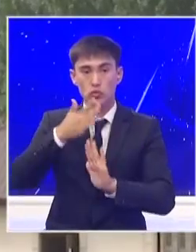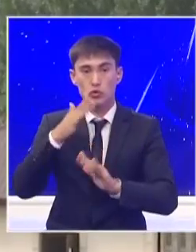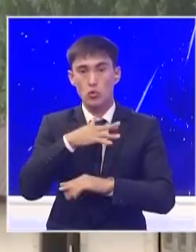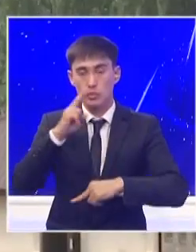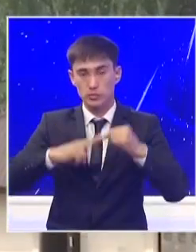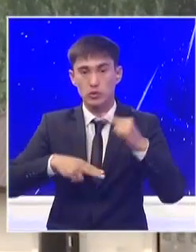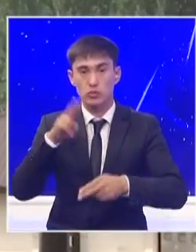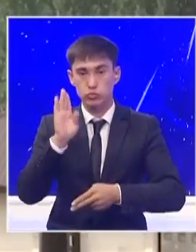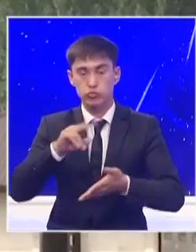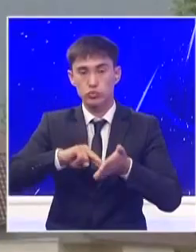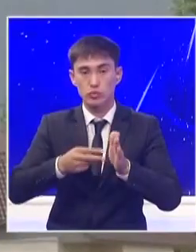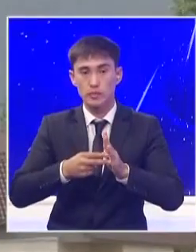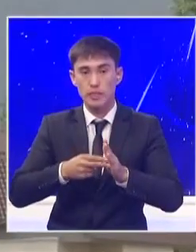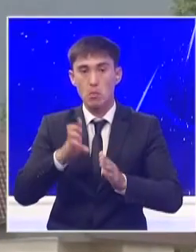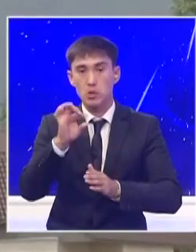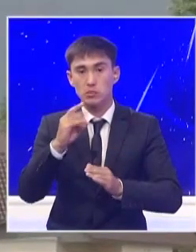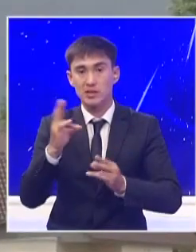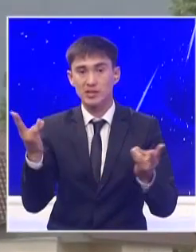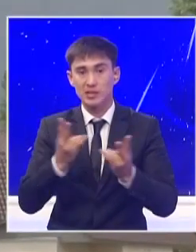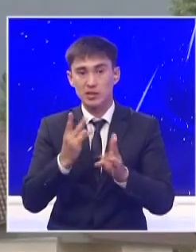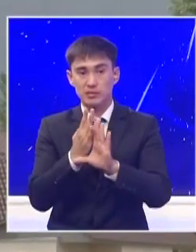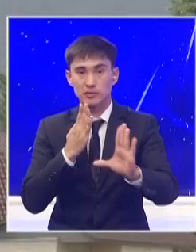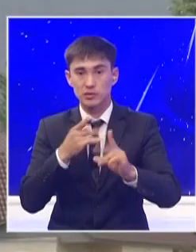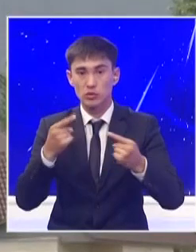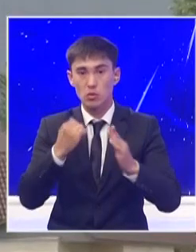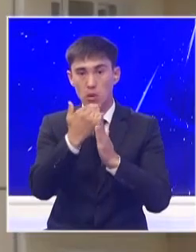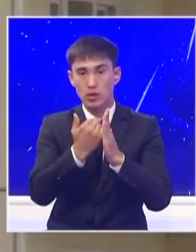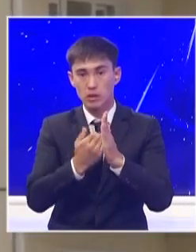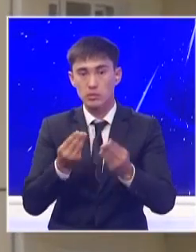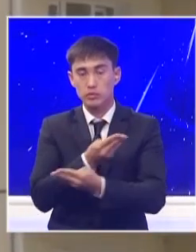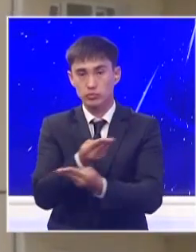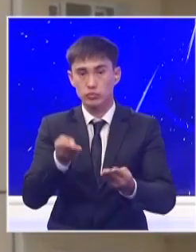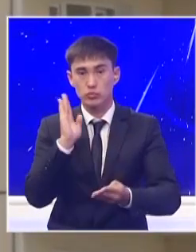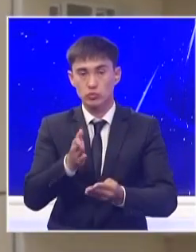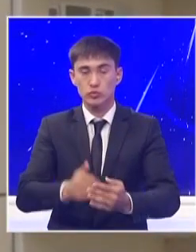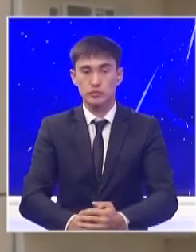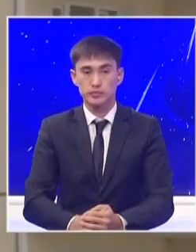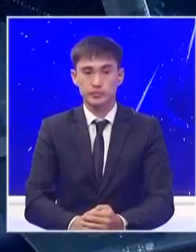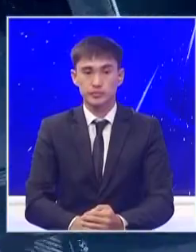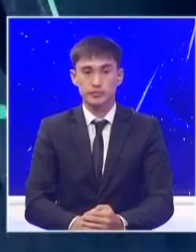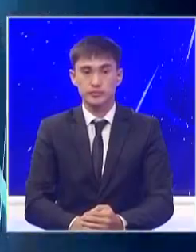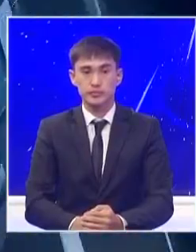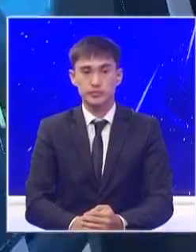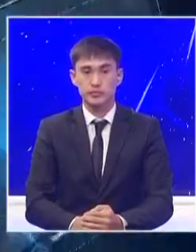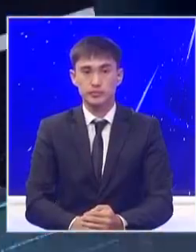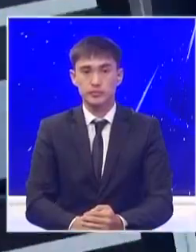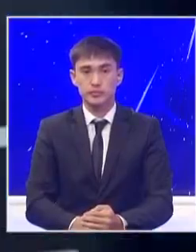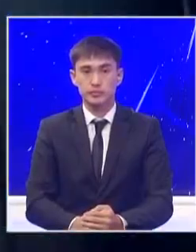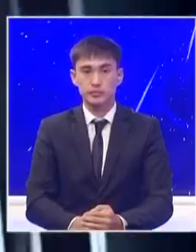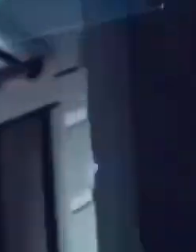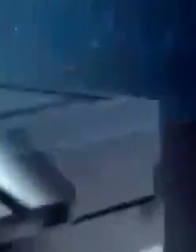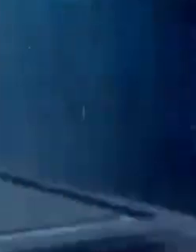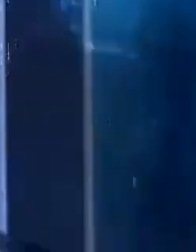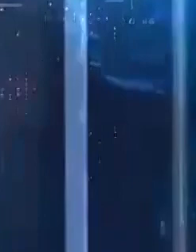көптеп салынбақ. Оны баспанаға мұқтаж жандарға түрлі бағдарламамен тарату көзделіп отыр. Мадина